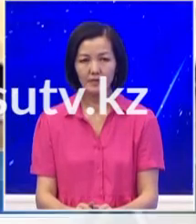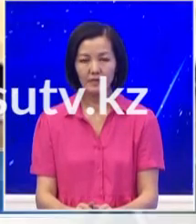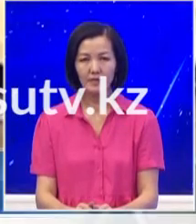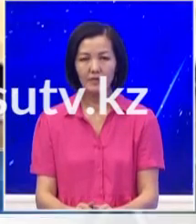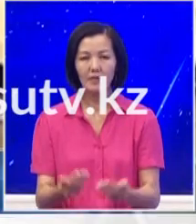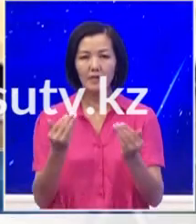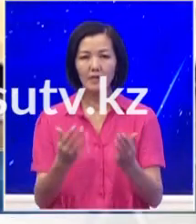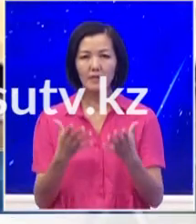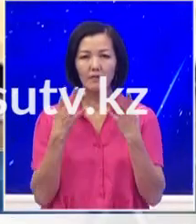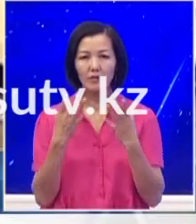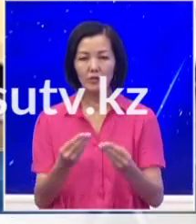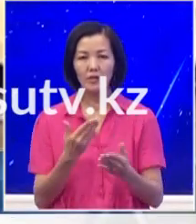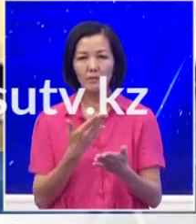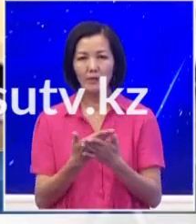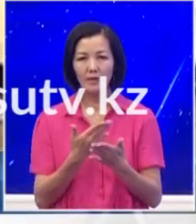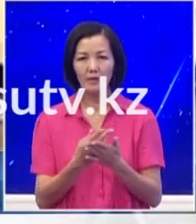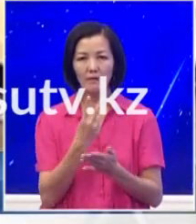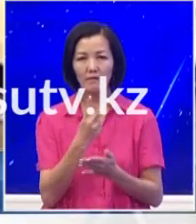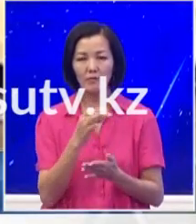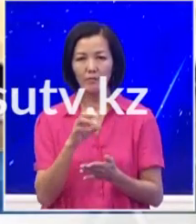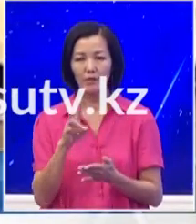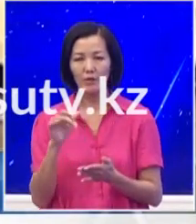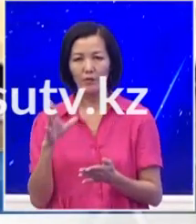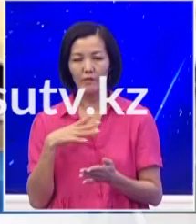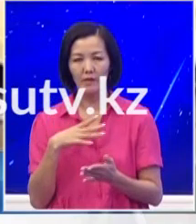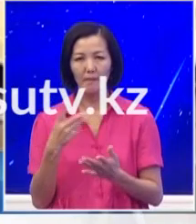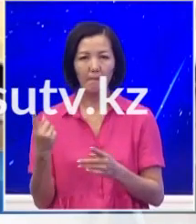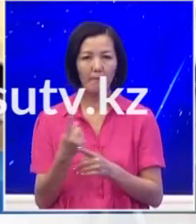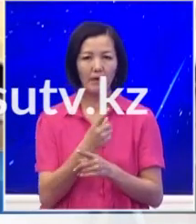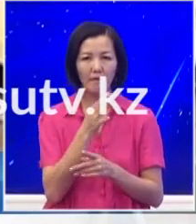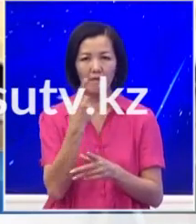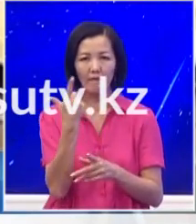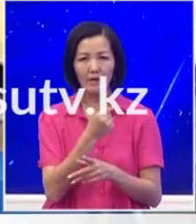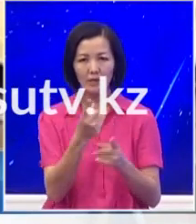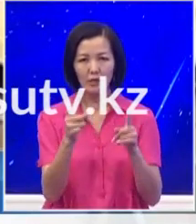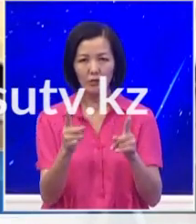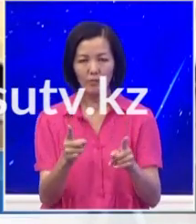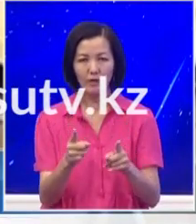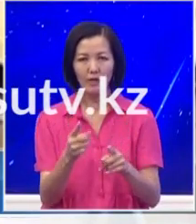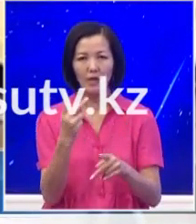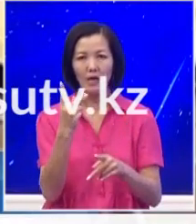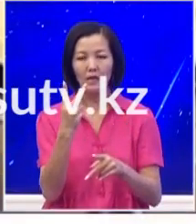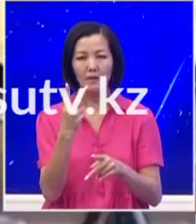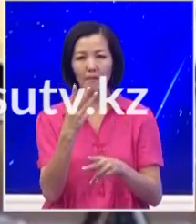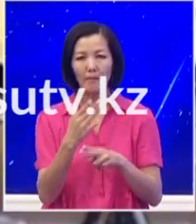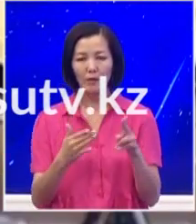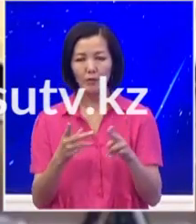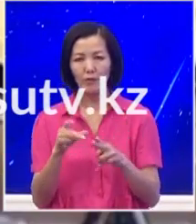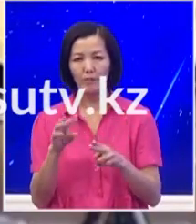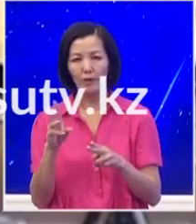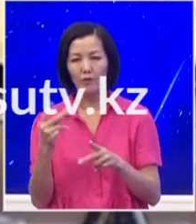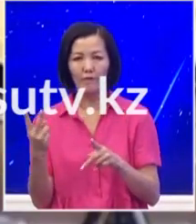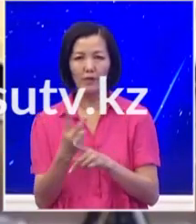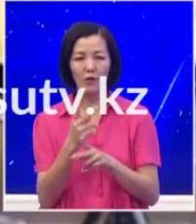На сегодняшний день порядка 2,5 миллиона казахстанцев получили первый компонент вакцины и около 1,5 миллионов привились вторым